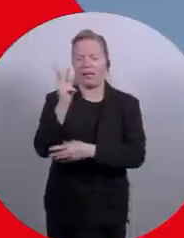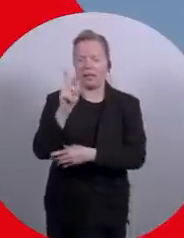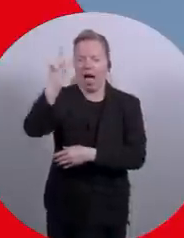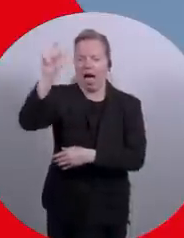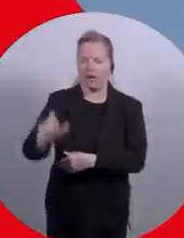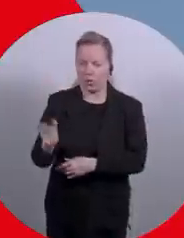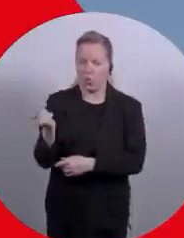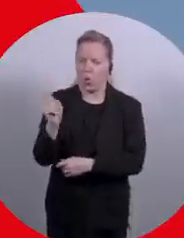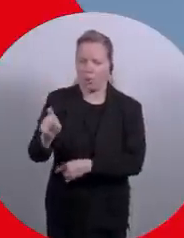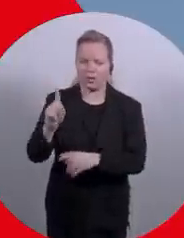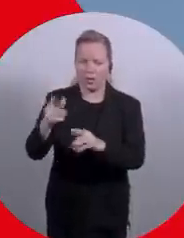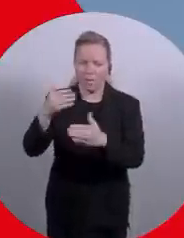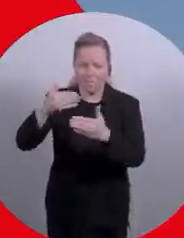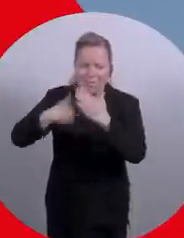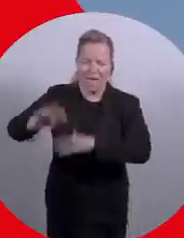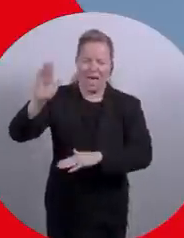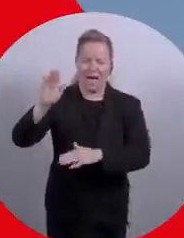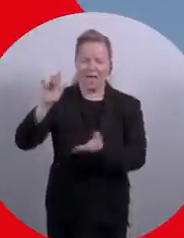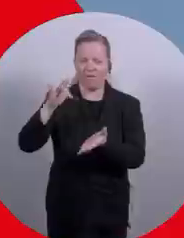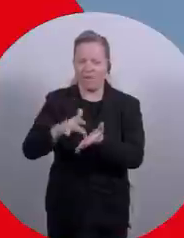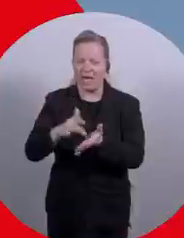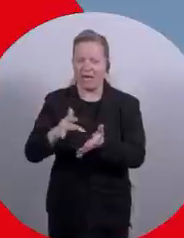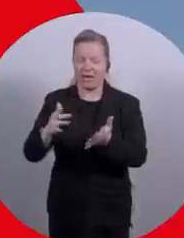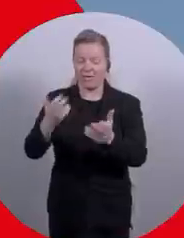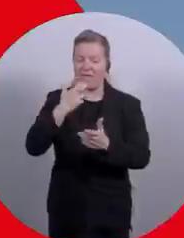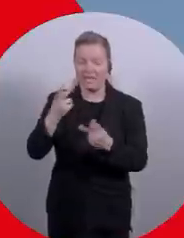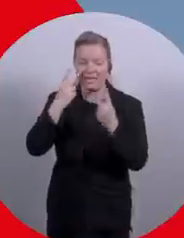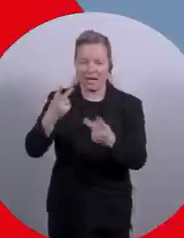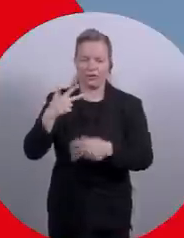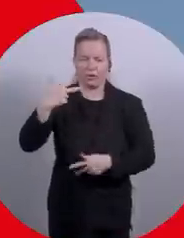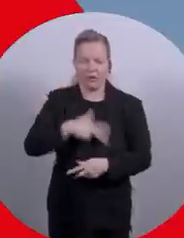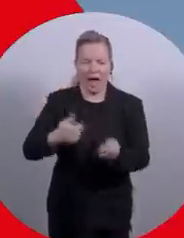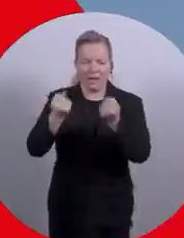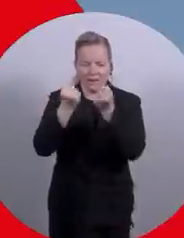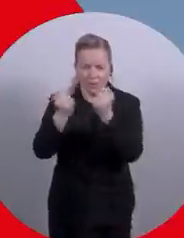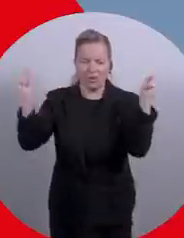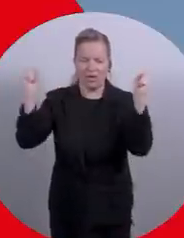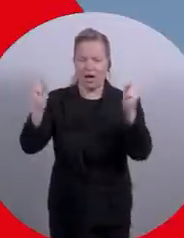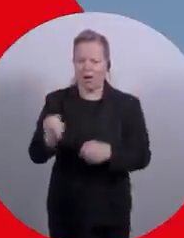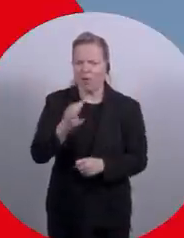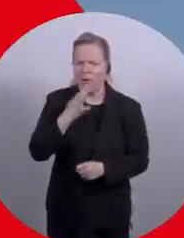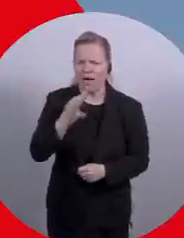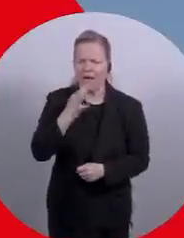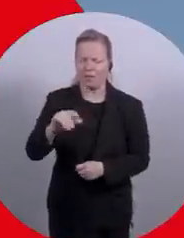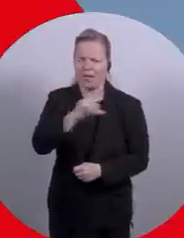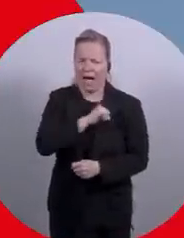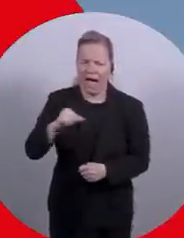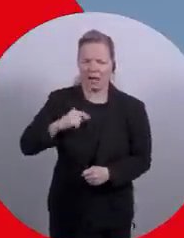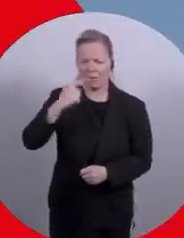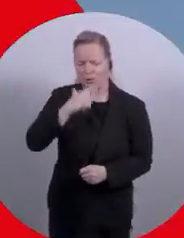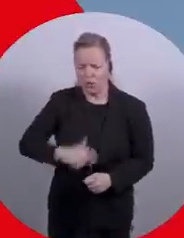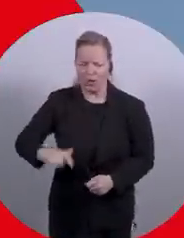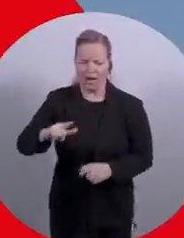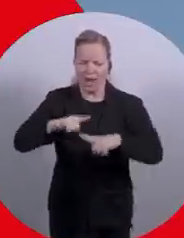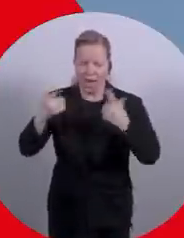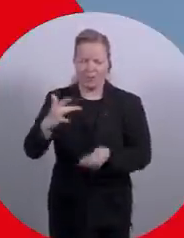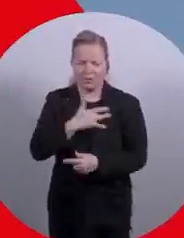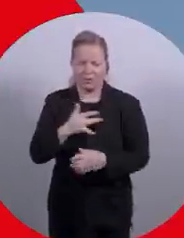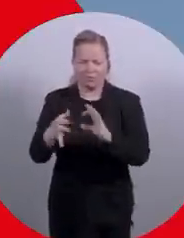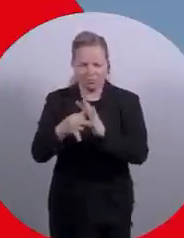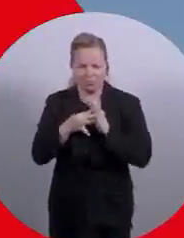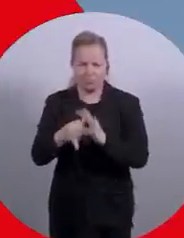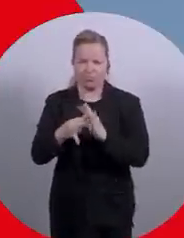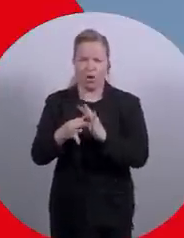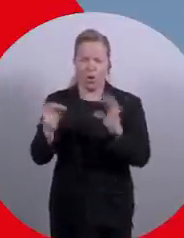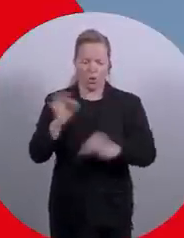aber es geht um mehr sie ist ein kummen wenn sie wieder sehen dass die Sozialdemokratie ganz konkret mit ihren persönlichen Leben was zu tun hat mit dem Leben